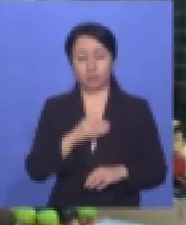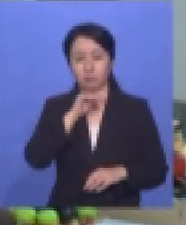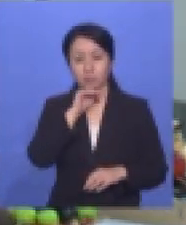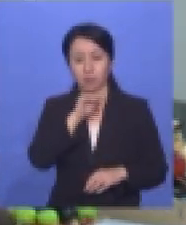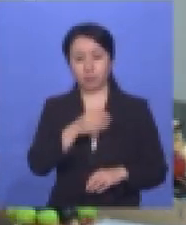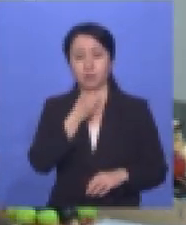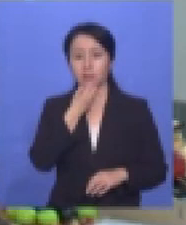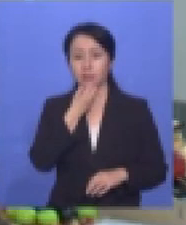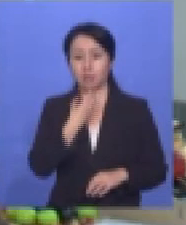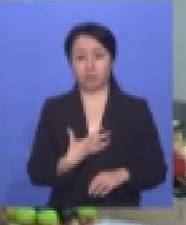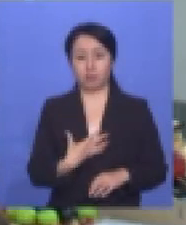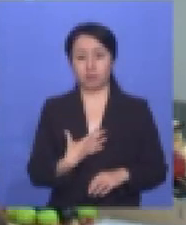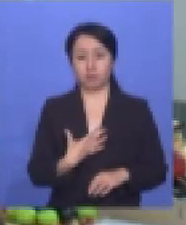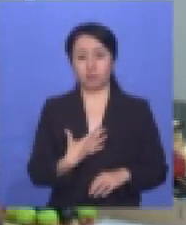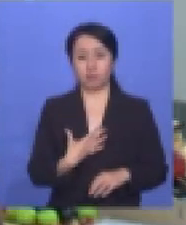Профессия нравится.